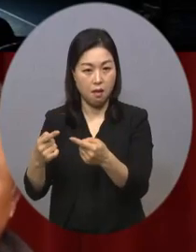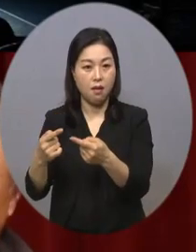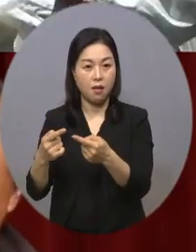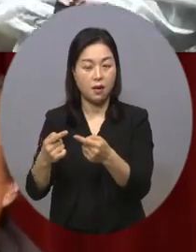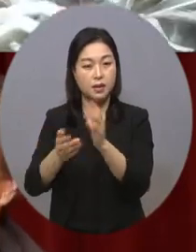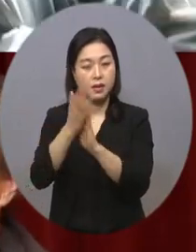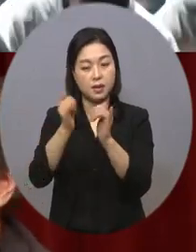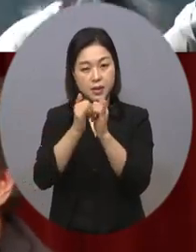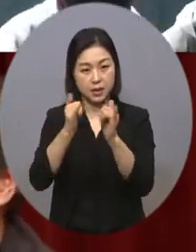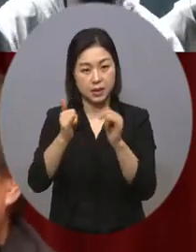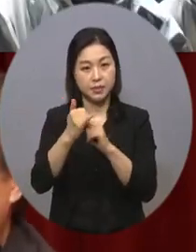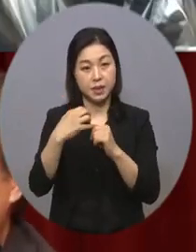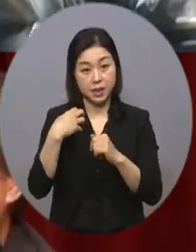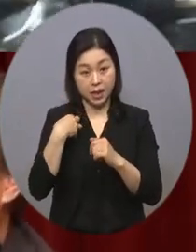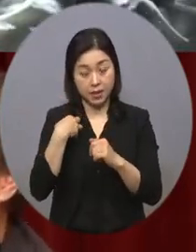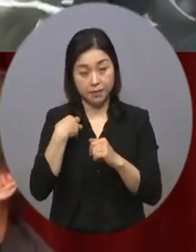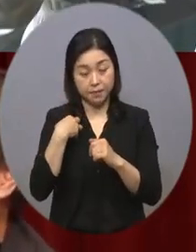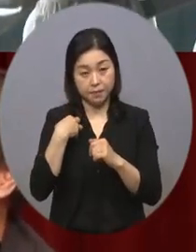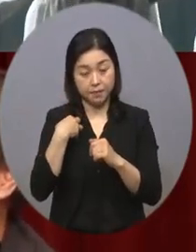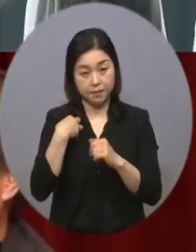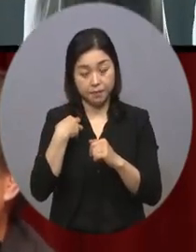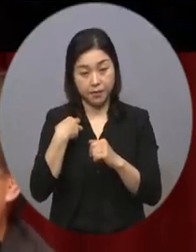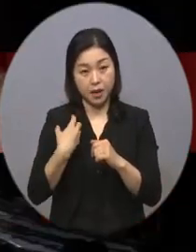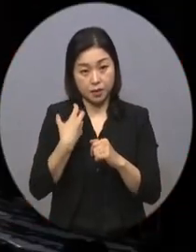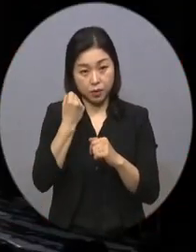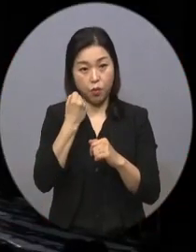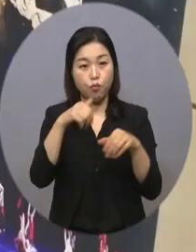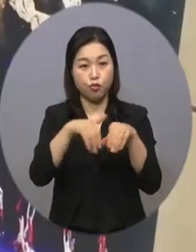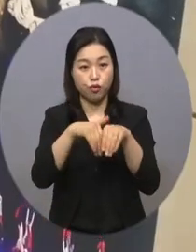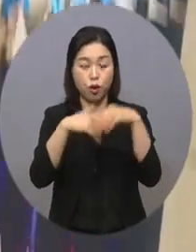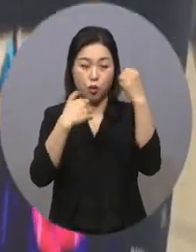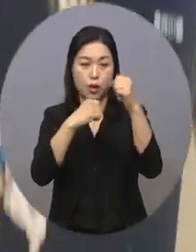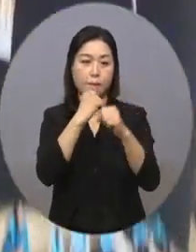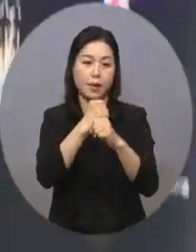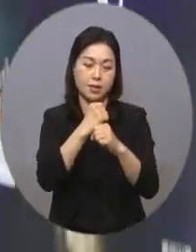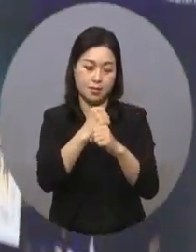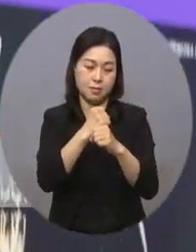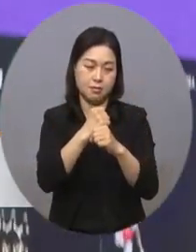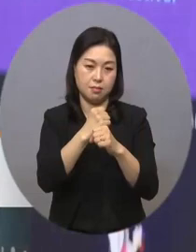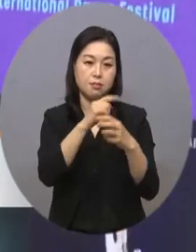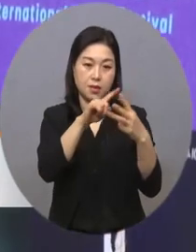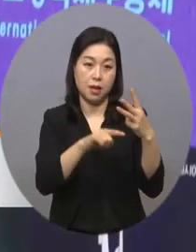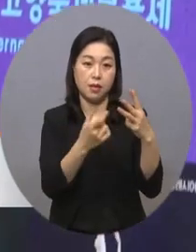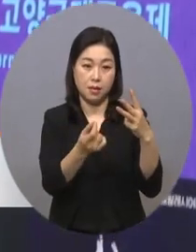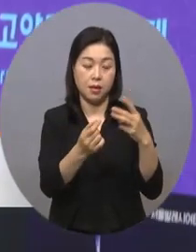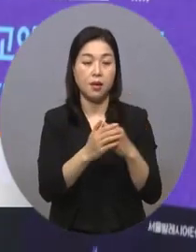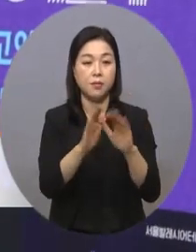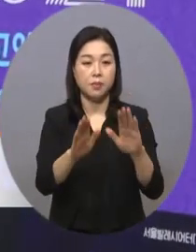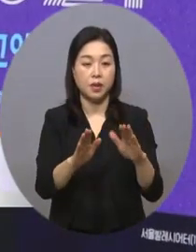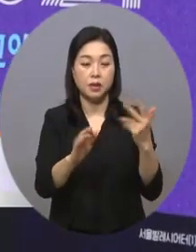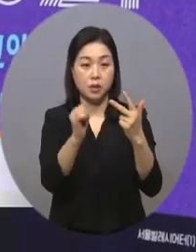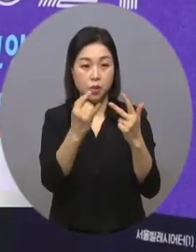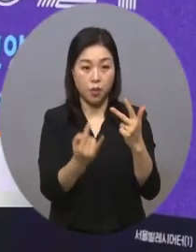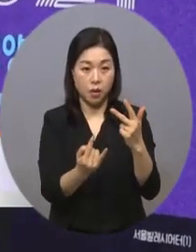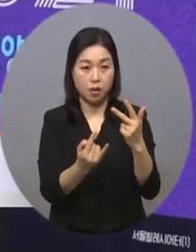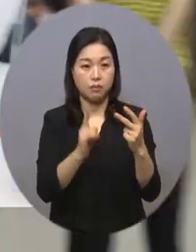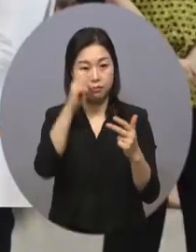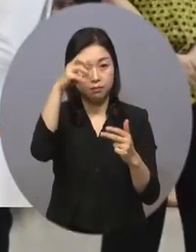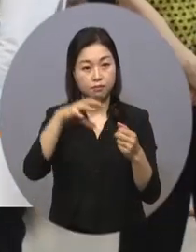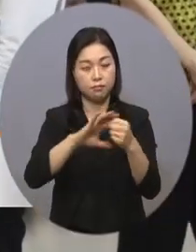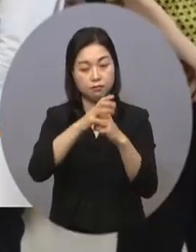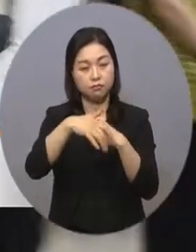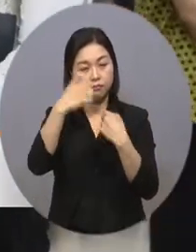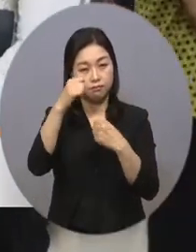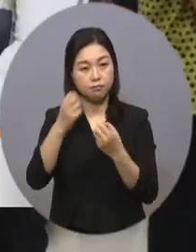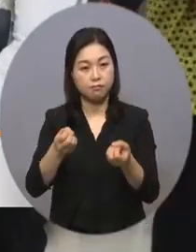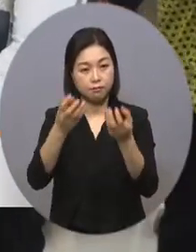시민주도 문화공연이라는 공통점이 있습니다. 특히 올해로 제7회를 맞은 고향